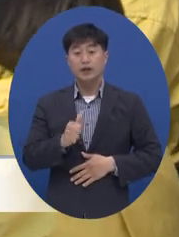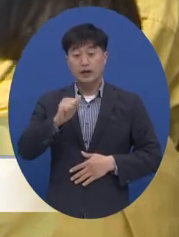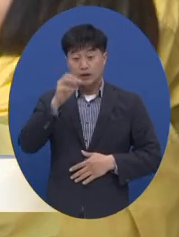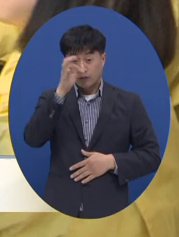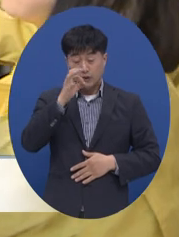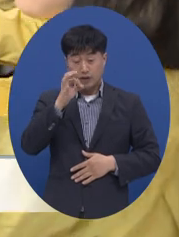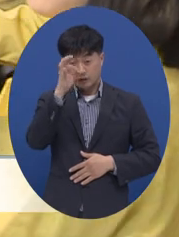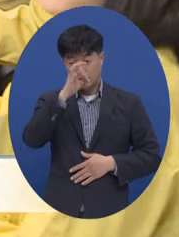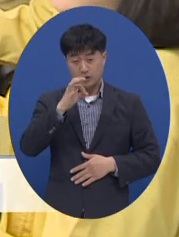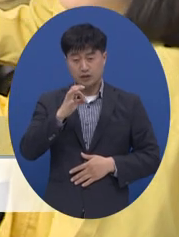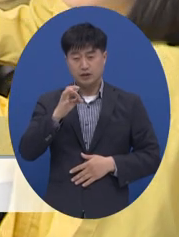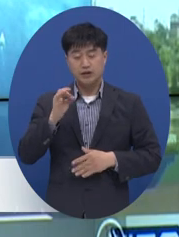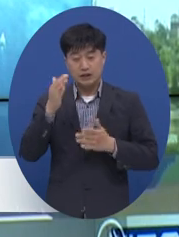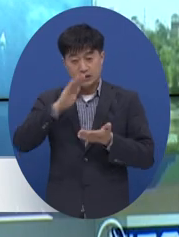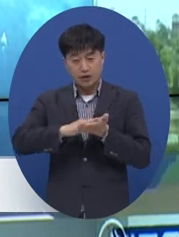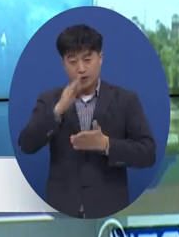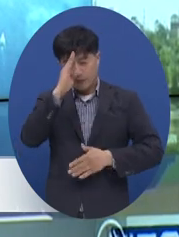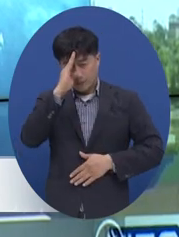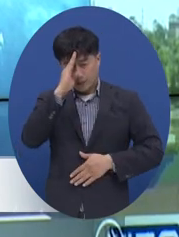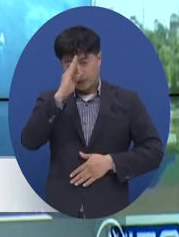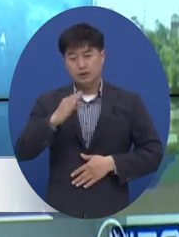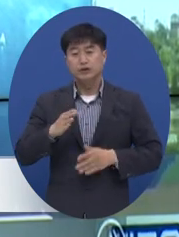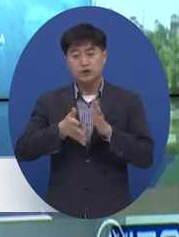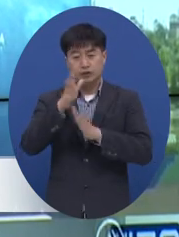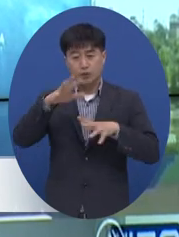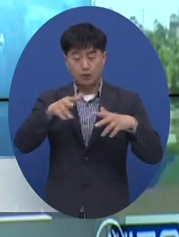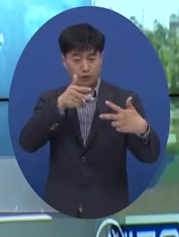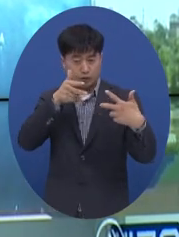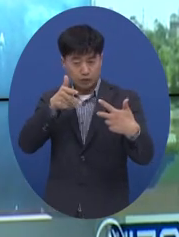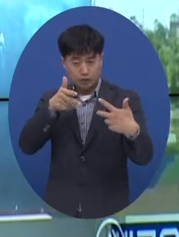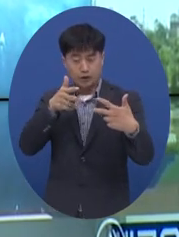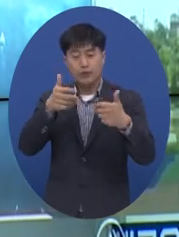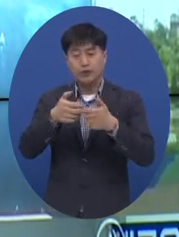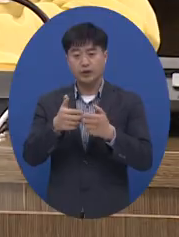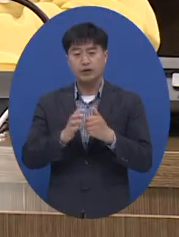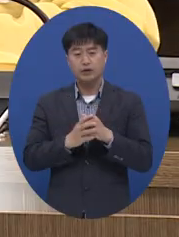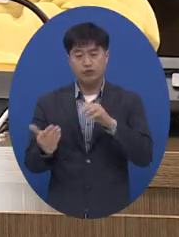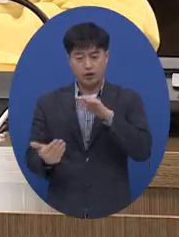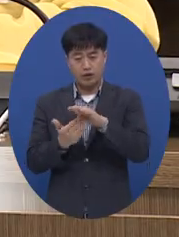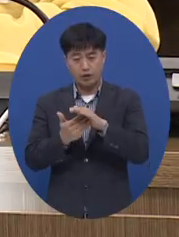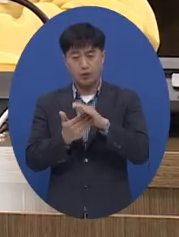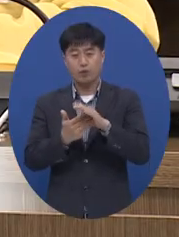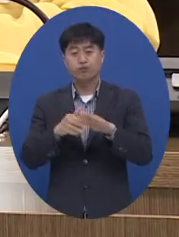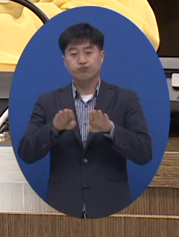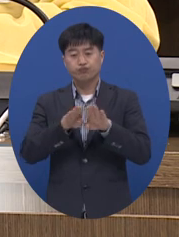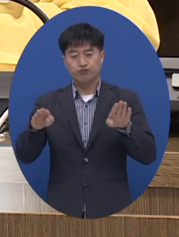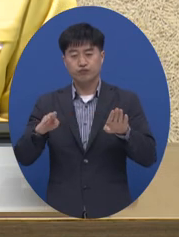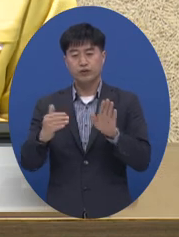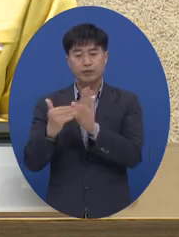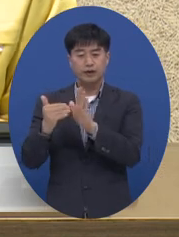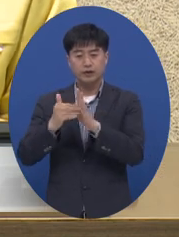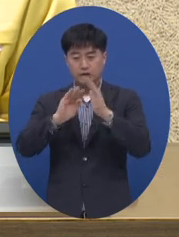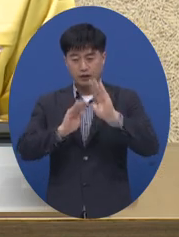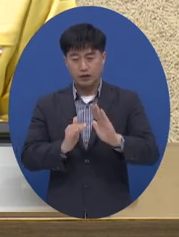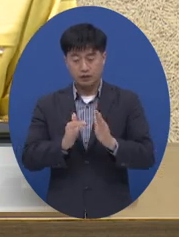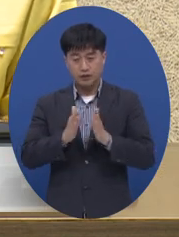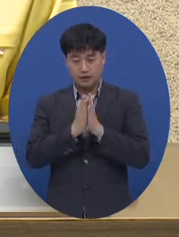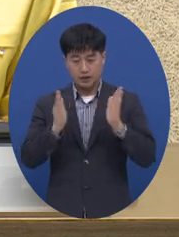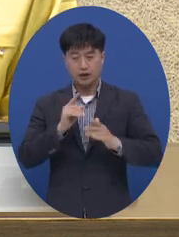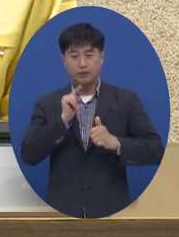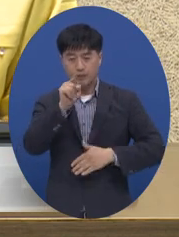지사가 ASF 방역대책본부에서 시군 부단체장 영상회의를 갖고 최고 수준의 대응 체계를